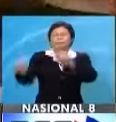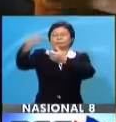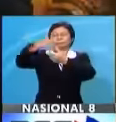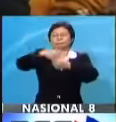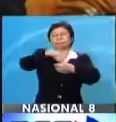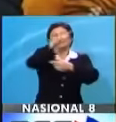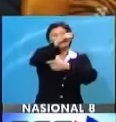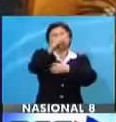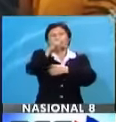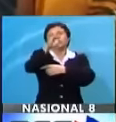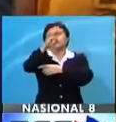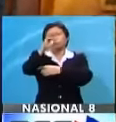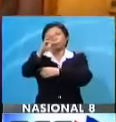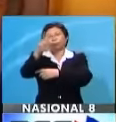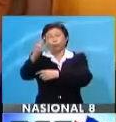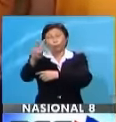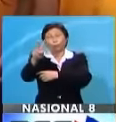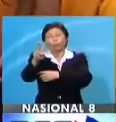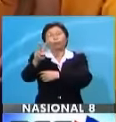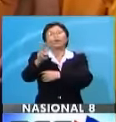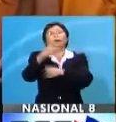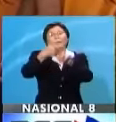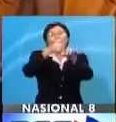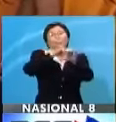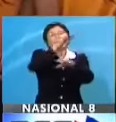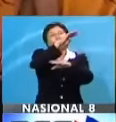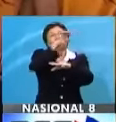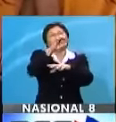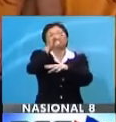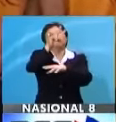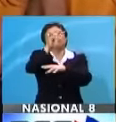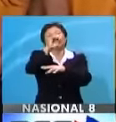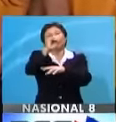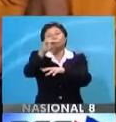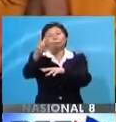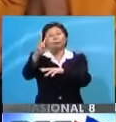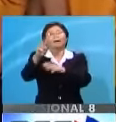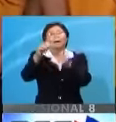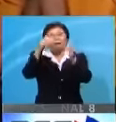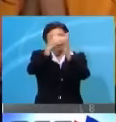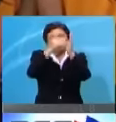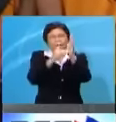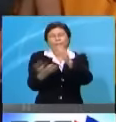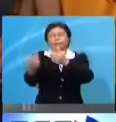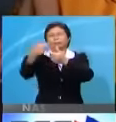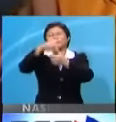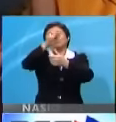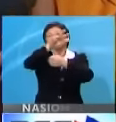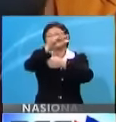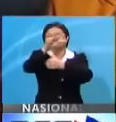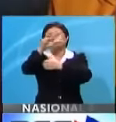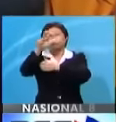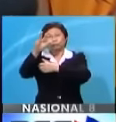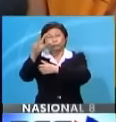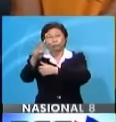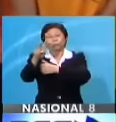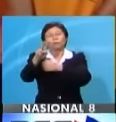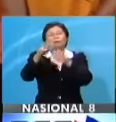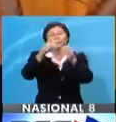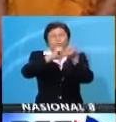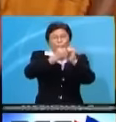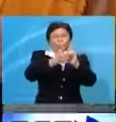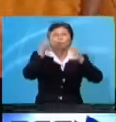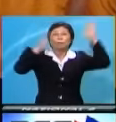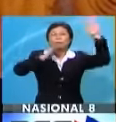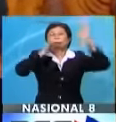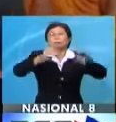dalam 362 daripada 402 acara melibatkan 35 jenis sukan. Malaysia hanya tidak menyertai